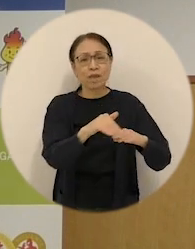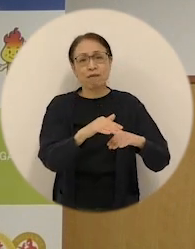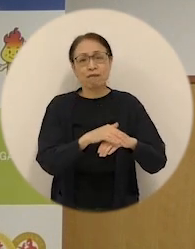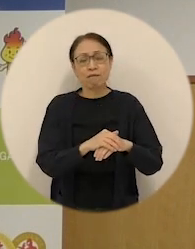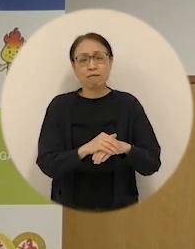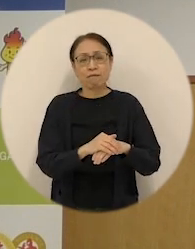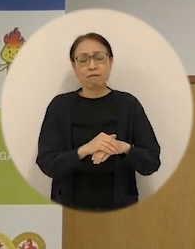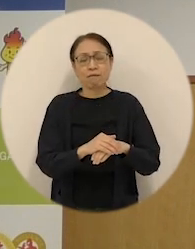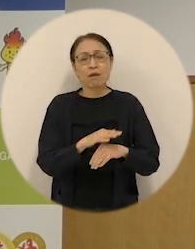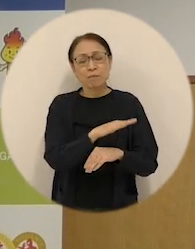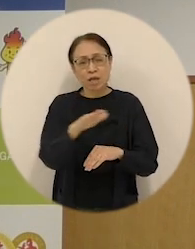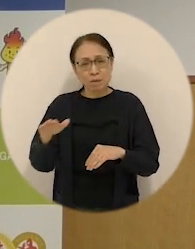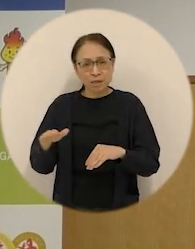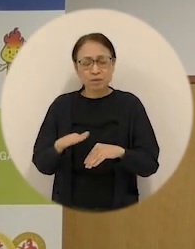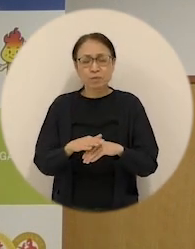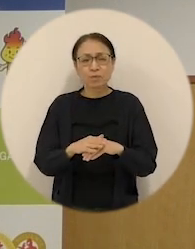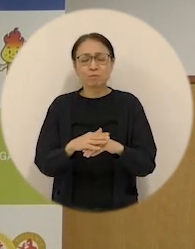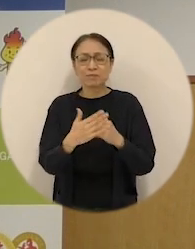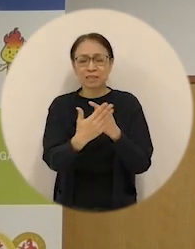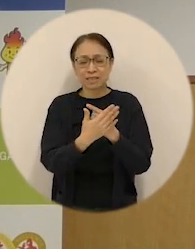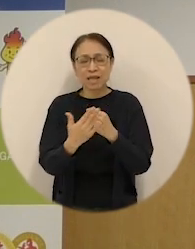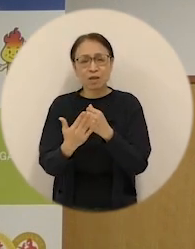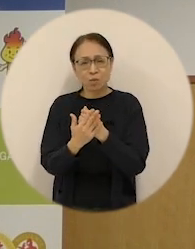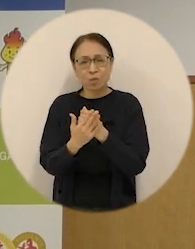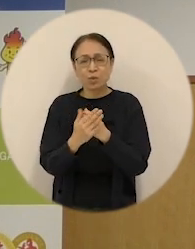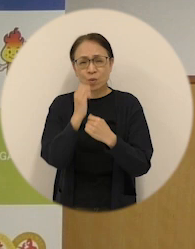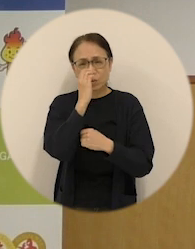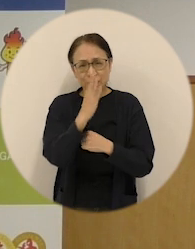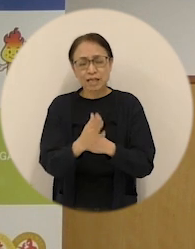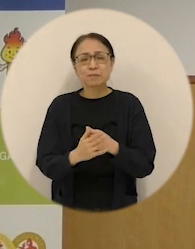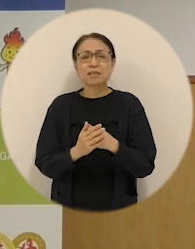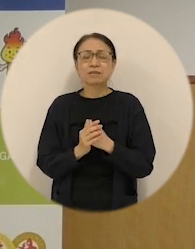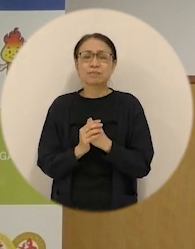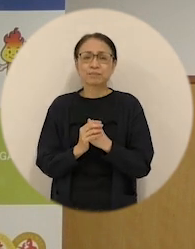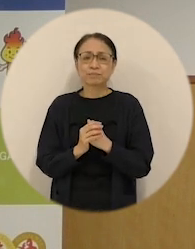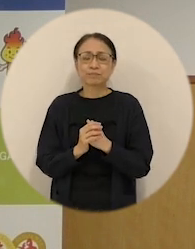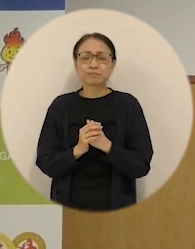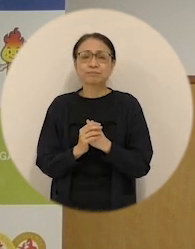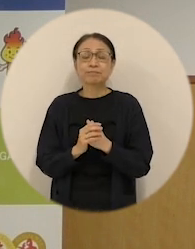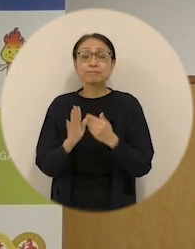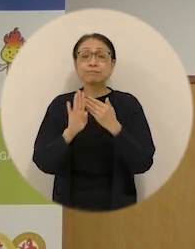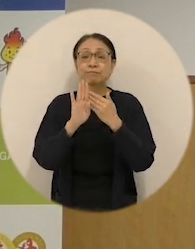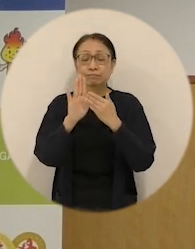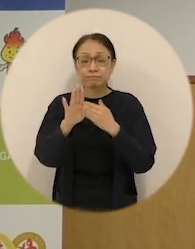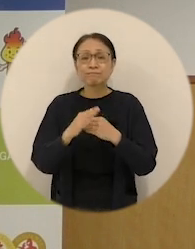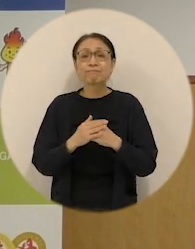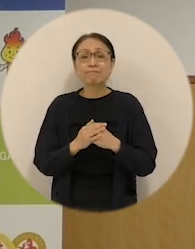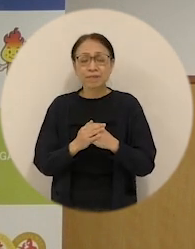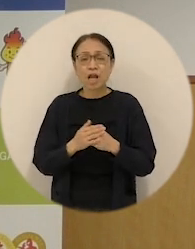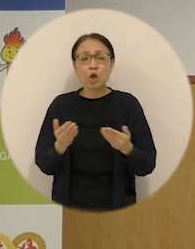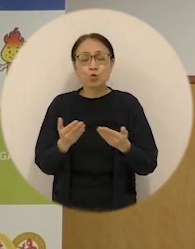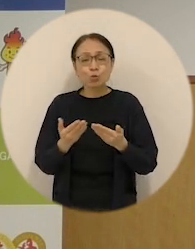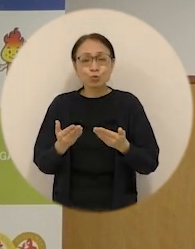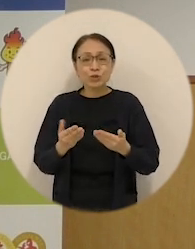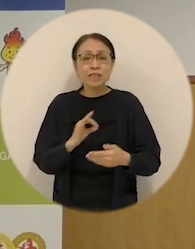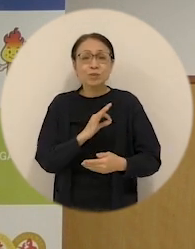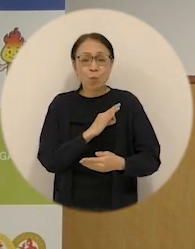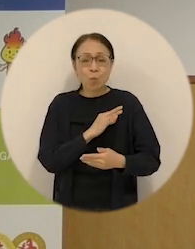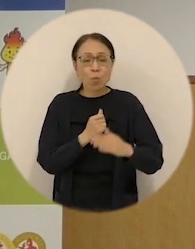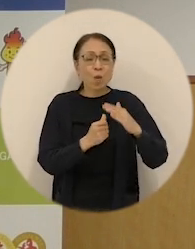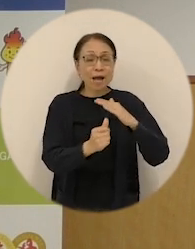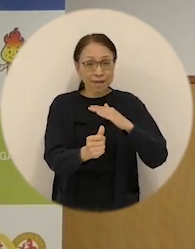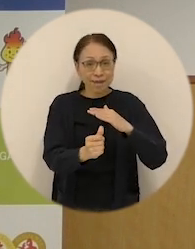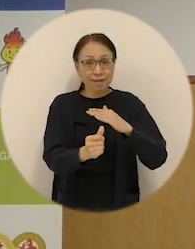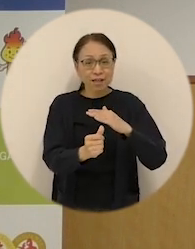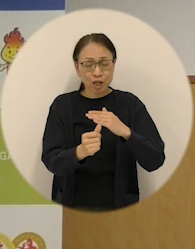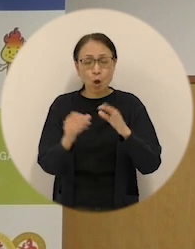の皆様の温かいご支援をよろしくお願い申し上げます。今後も職員派遣や募金活